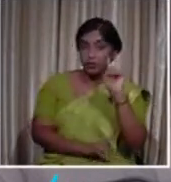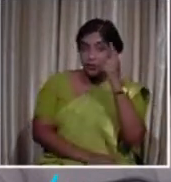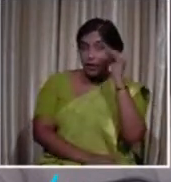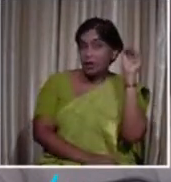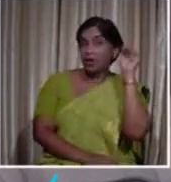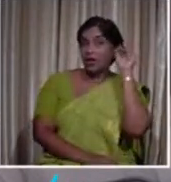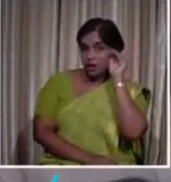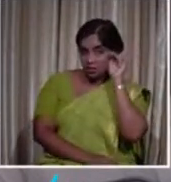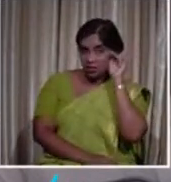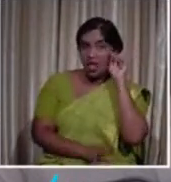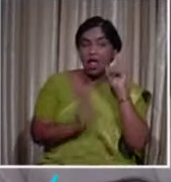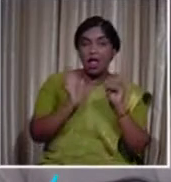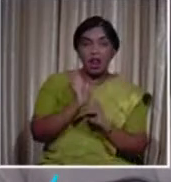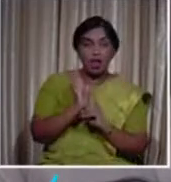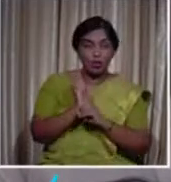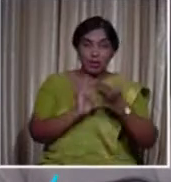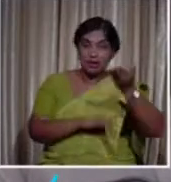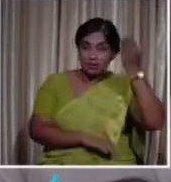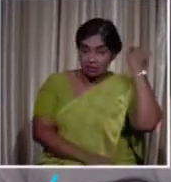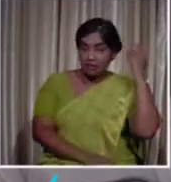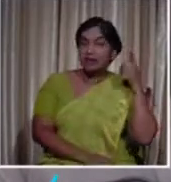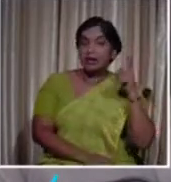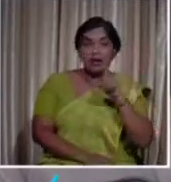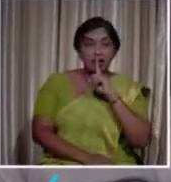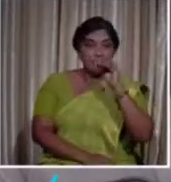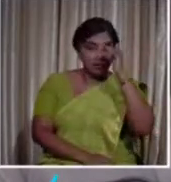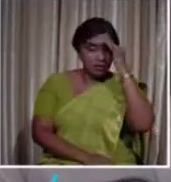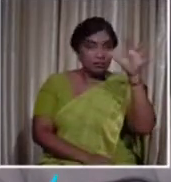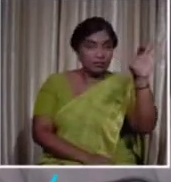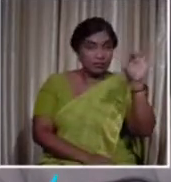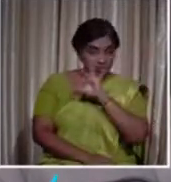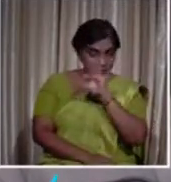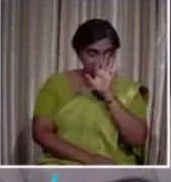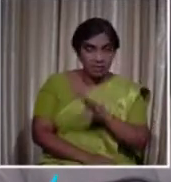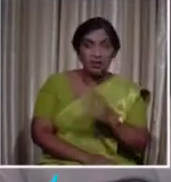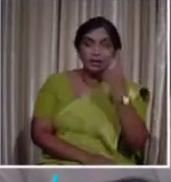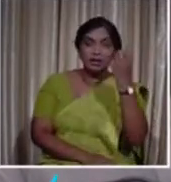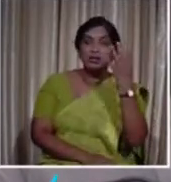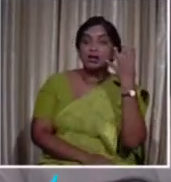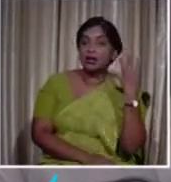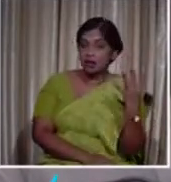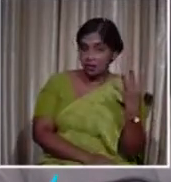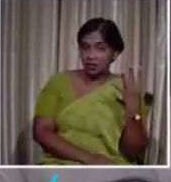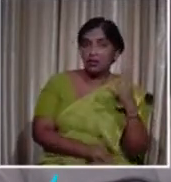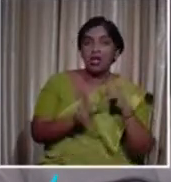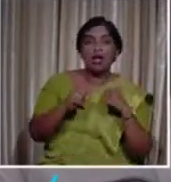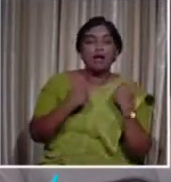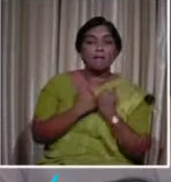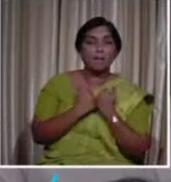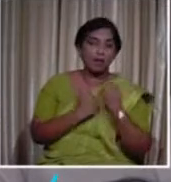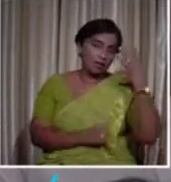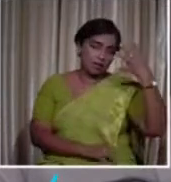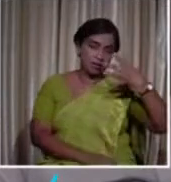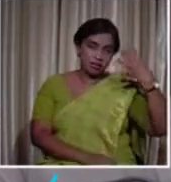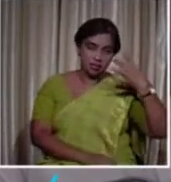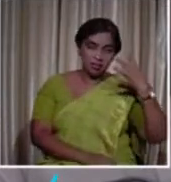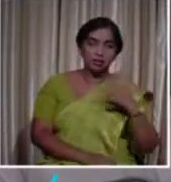अहुने लोकुबंडार मतितुमन् कथानायक दूरेट पत् करपु 2004 अप्रैल 4